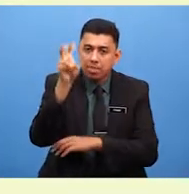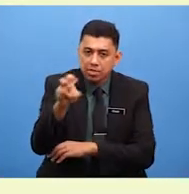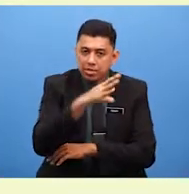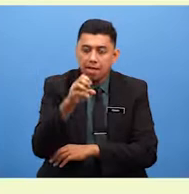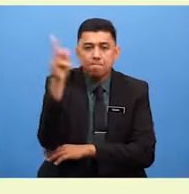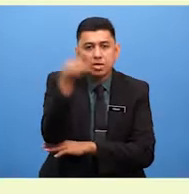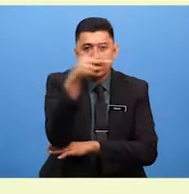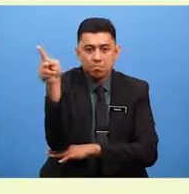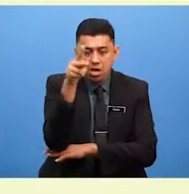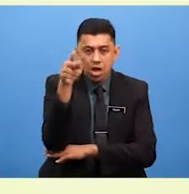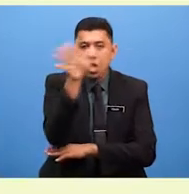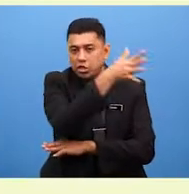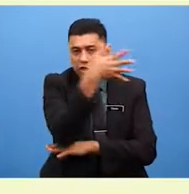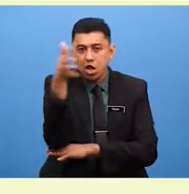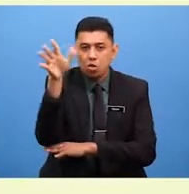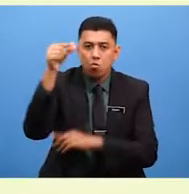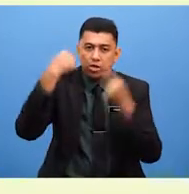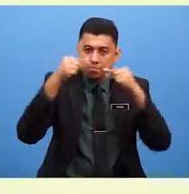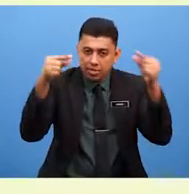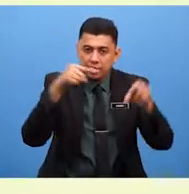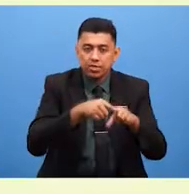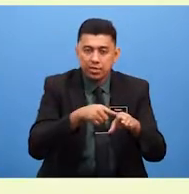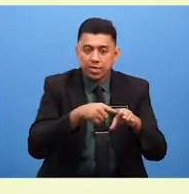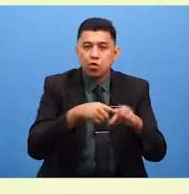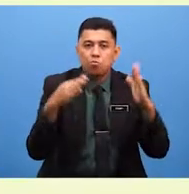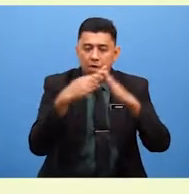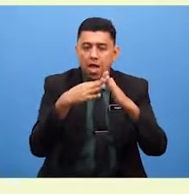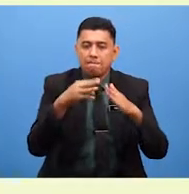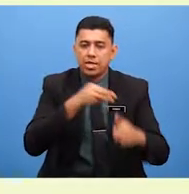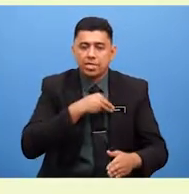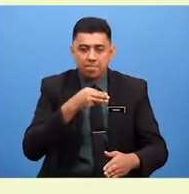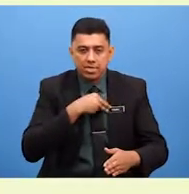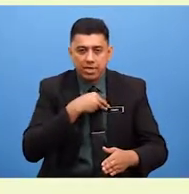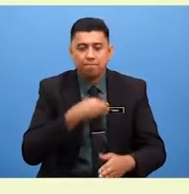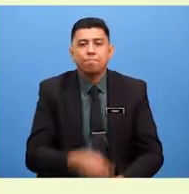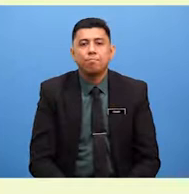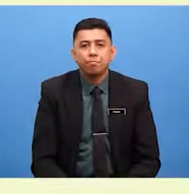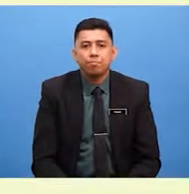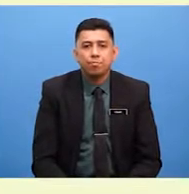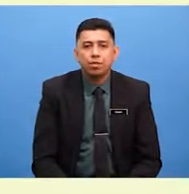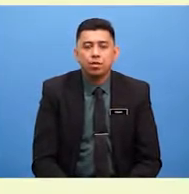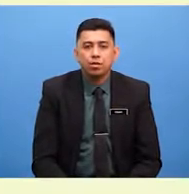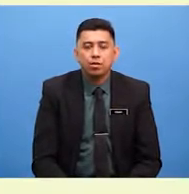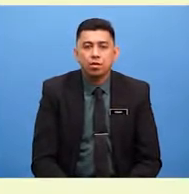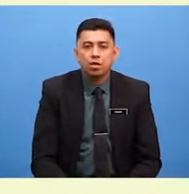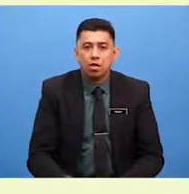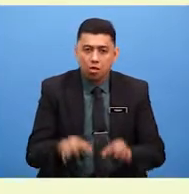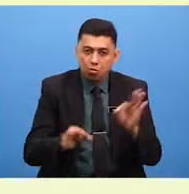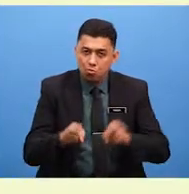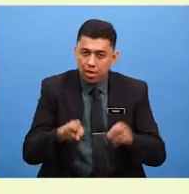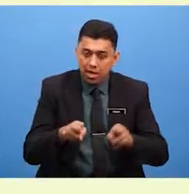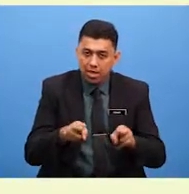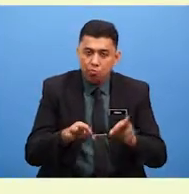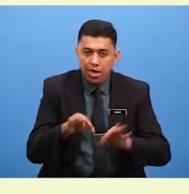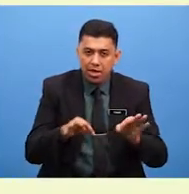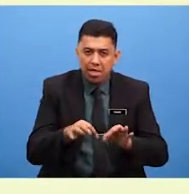gemilang di unit Pangsapuri masing-masing. Soalan pertama ialah huraikan sikap